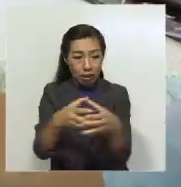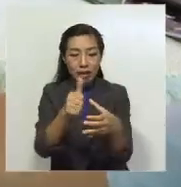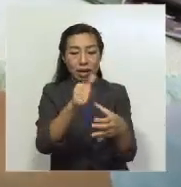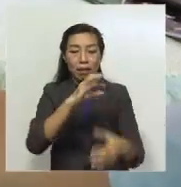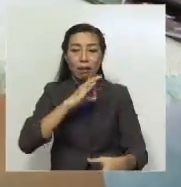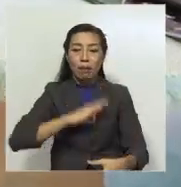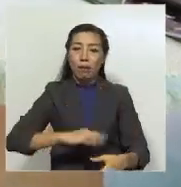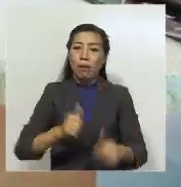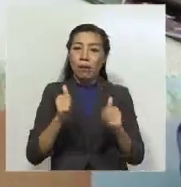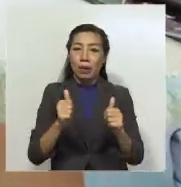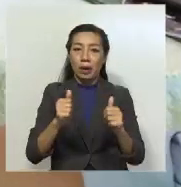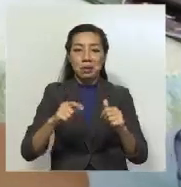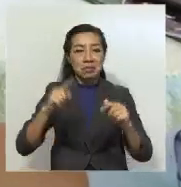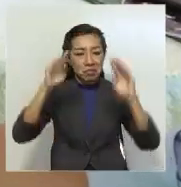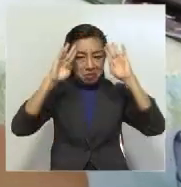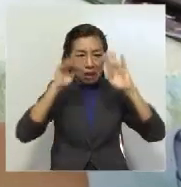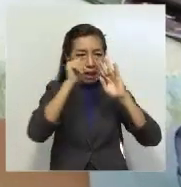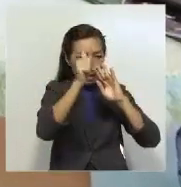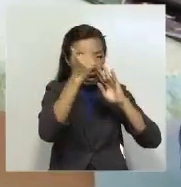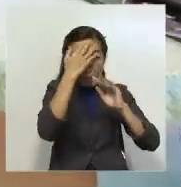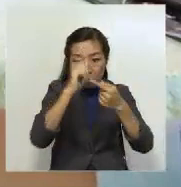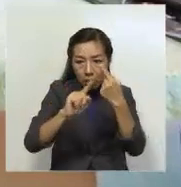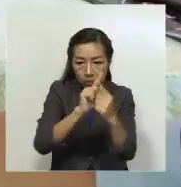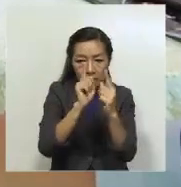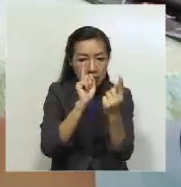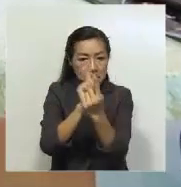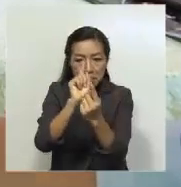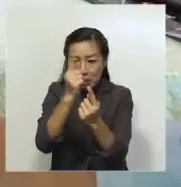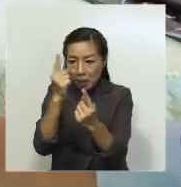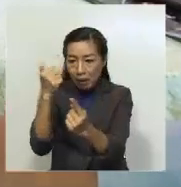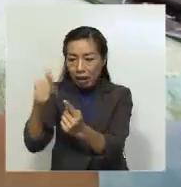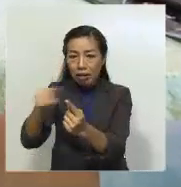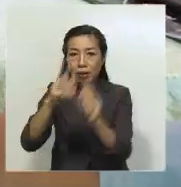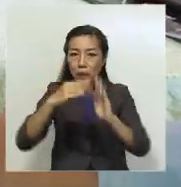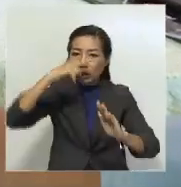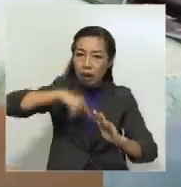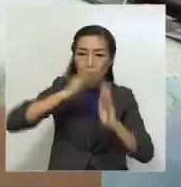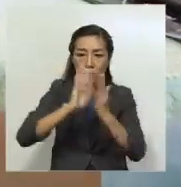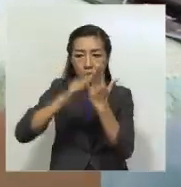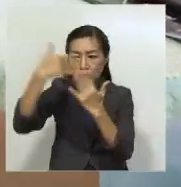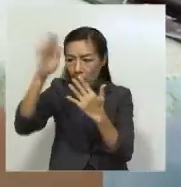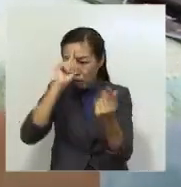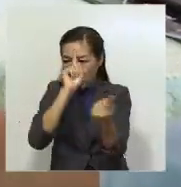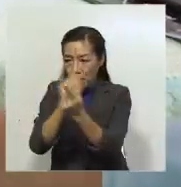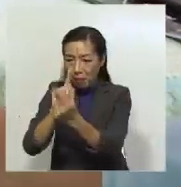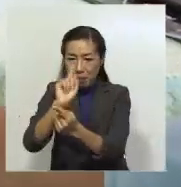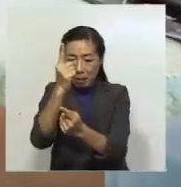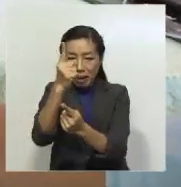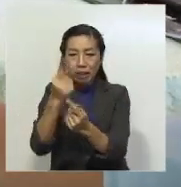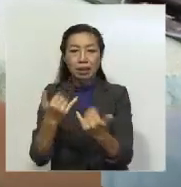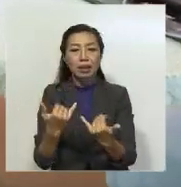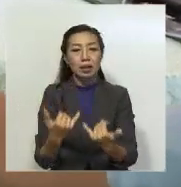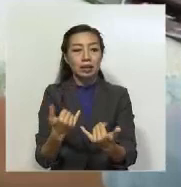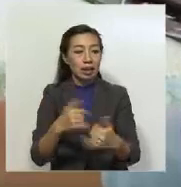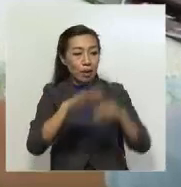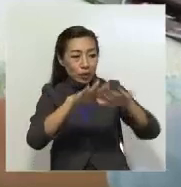าเนื่องจากทำให้รู้จักเพื่อนใหม่นะครับไม่ว่าจะเป็นทั้งชาวไทยและชาวต่างชาติรู้จักเพิ่มมากขึ้นและในที่สุด